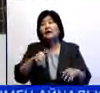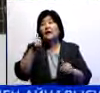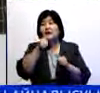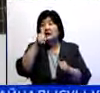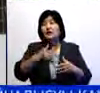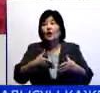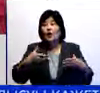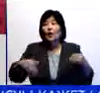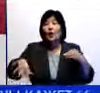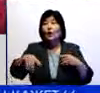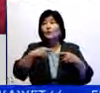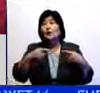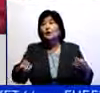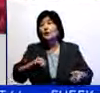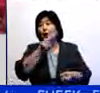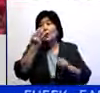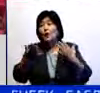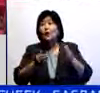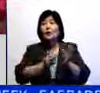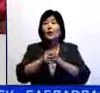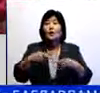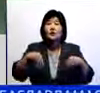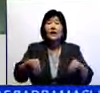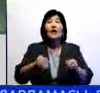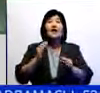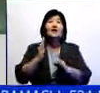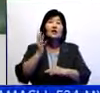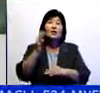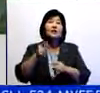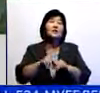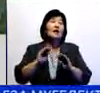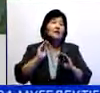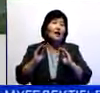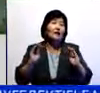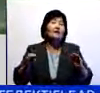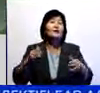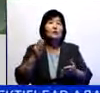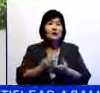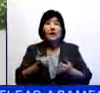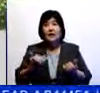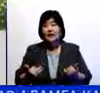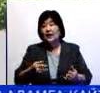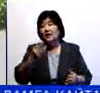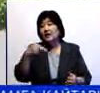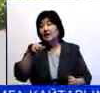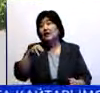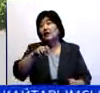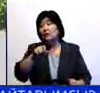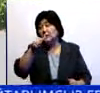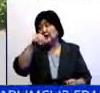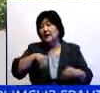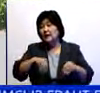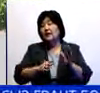сайын көктемде ауласына түрлі гүлдер мен көкөніс егіп, жеміс ағаштарын, бау-бақша дақылдарын отырғызады. Шілде, тамыз айларында